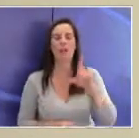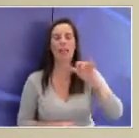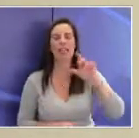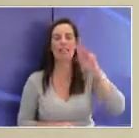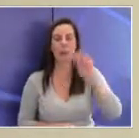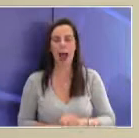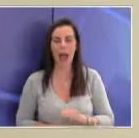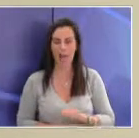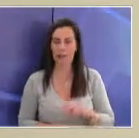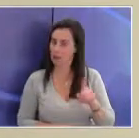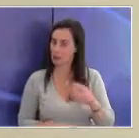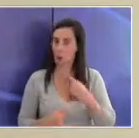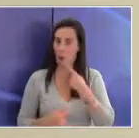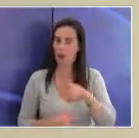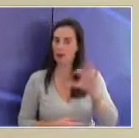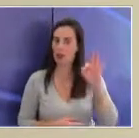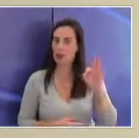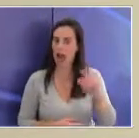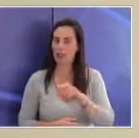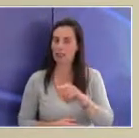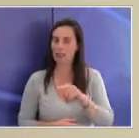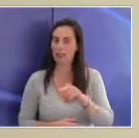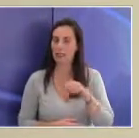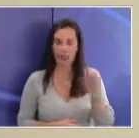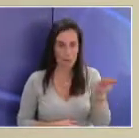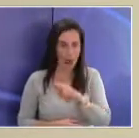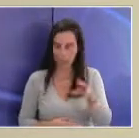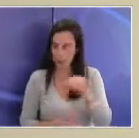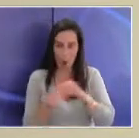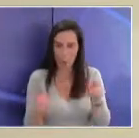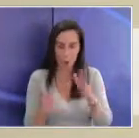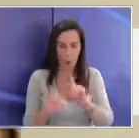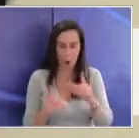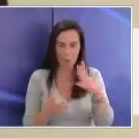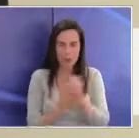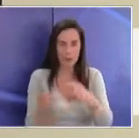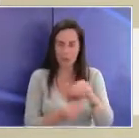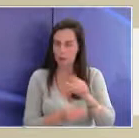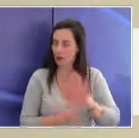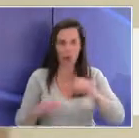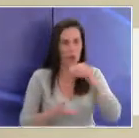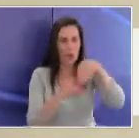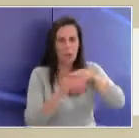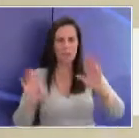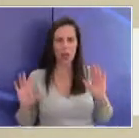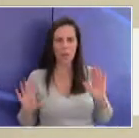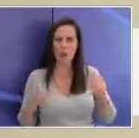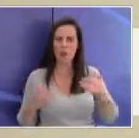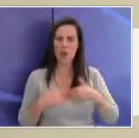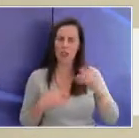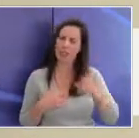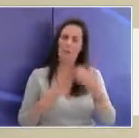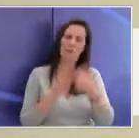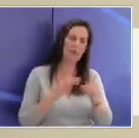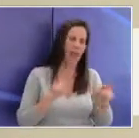בגללך, וזה גם מסר שהוא אומר לדרי ולגפני. אם אתם לא מסתדרים ביניכם, לא תכניסו אותי שאני אצטרך